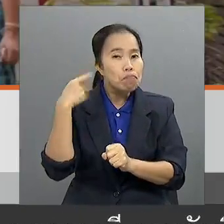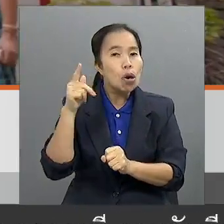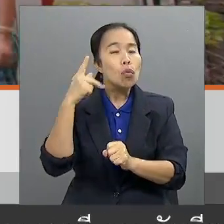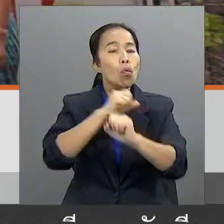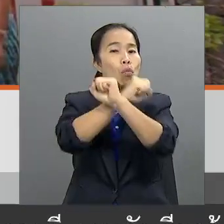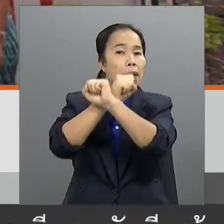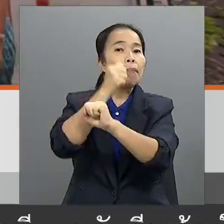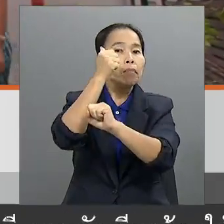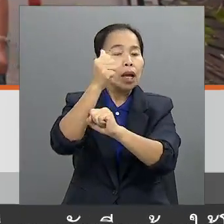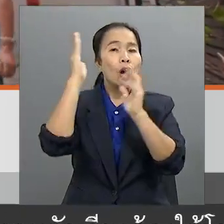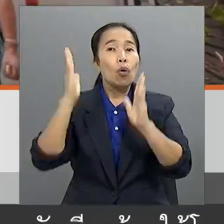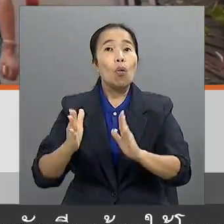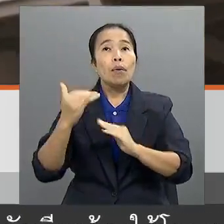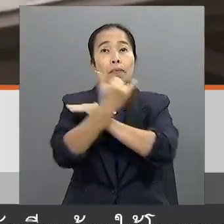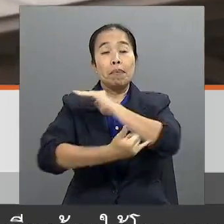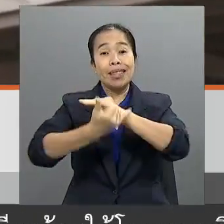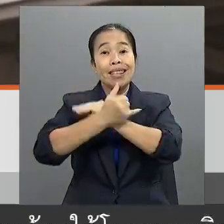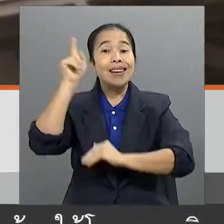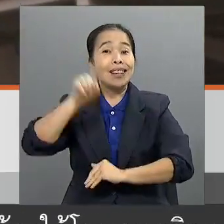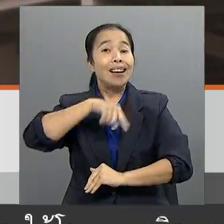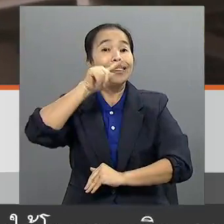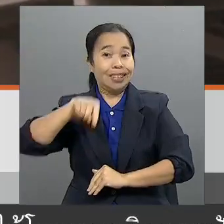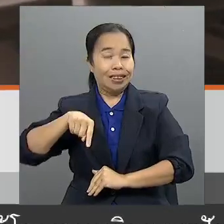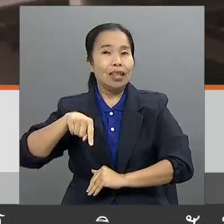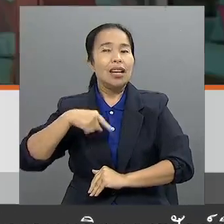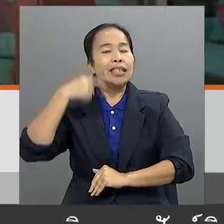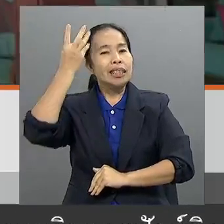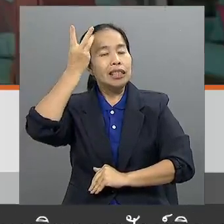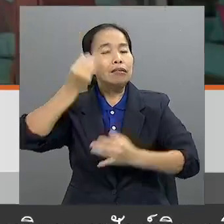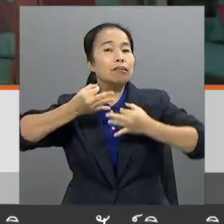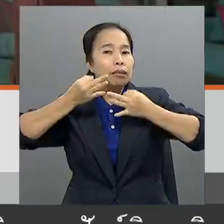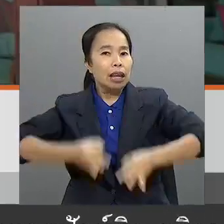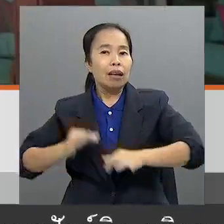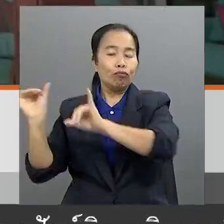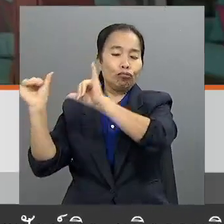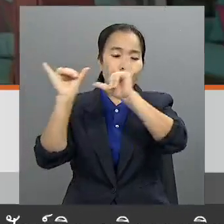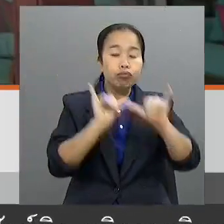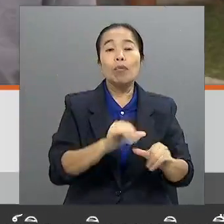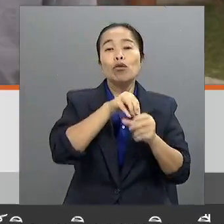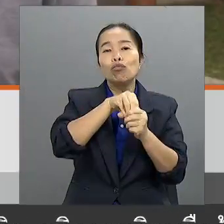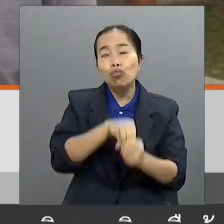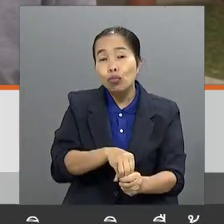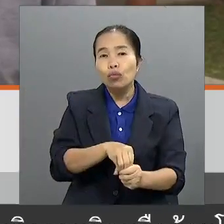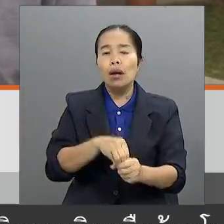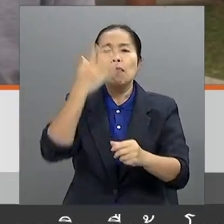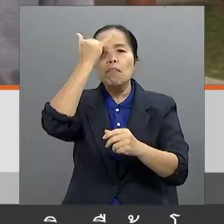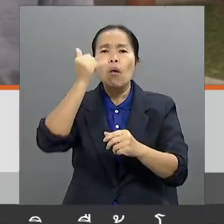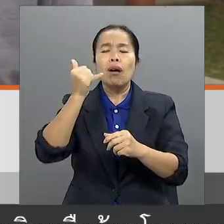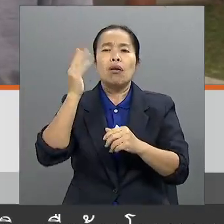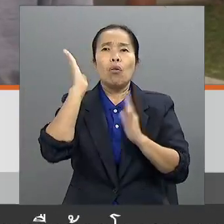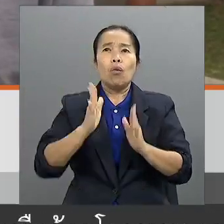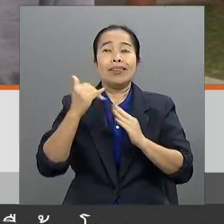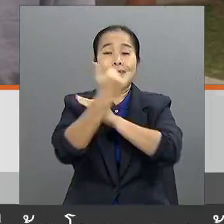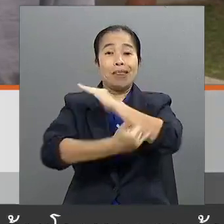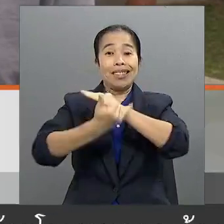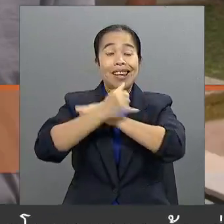วอังกฤษคนนี้ว่าเขาตัดสินใจไม่ผิดที่ตอนนี้ปักหลักใช้ชีวิตหลังเกษียณที่เกาะภูเก็ต Without doubt